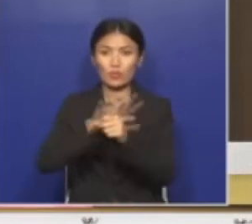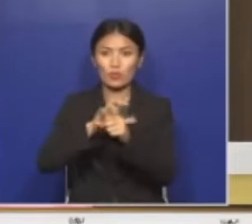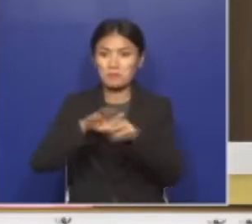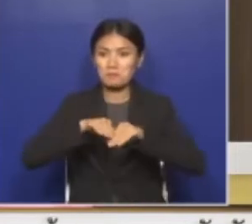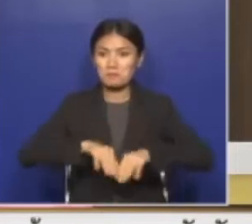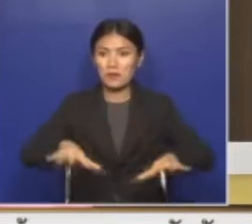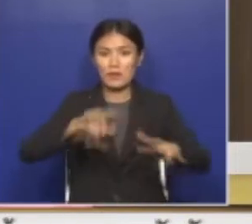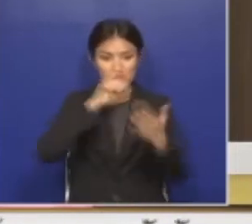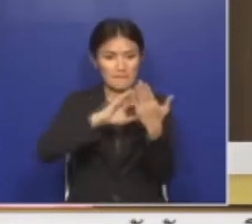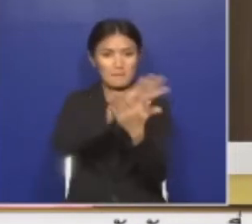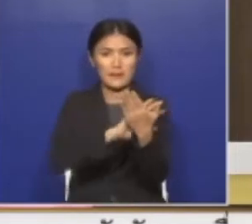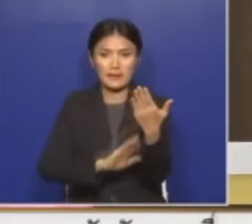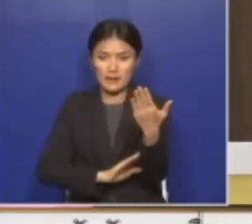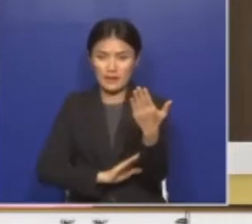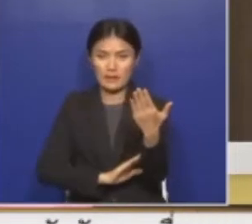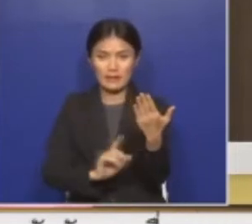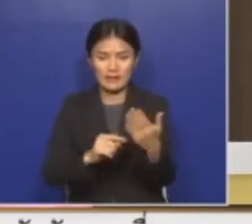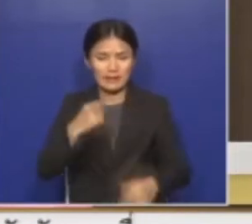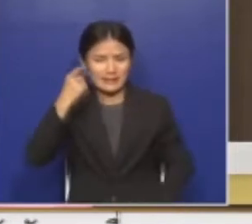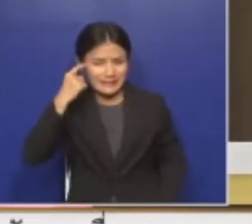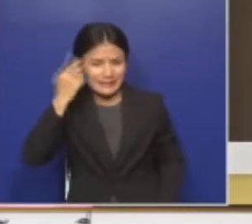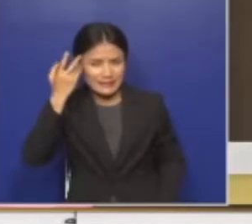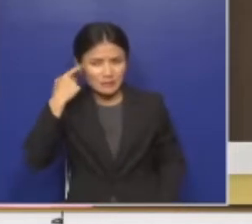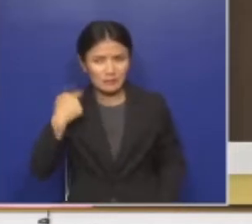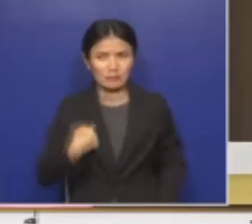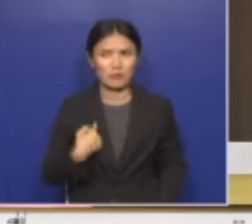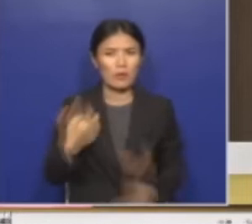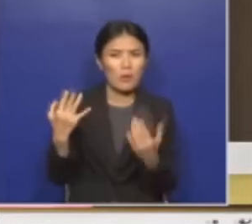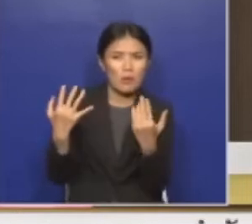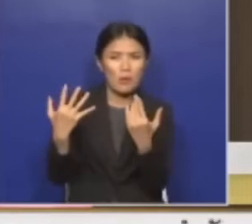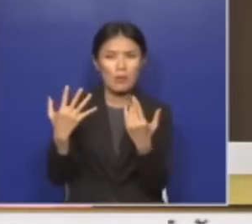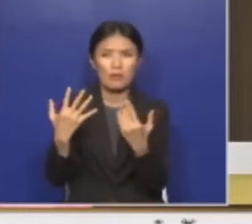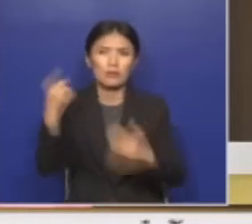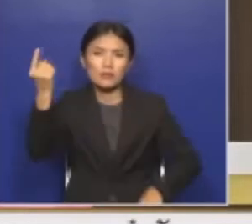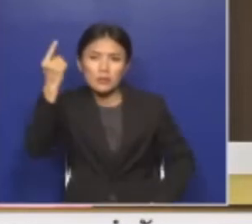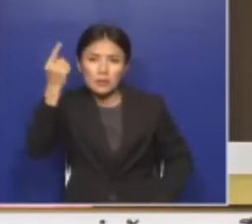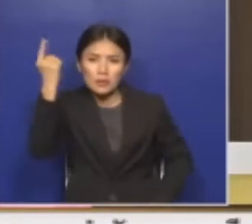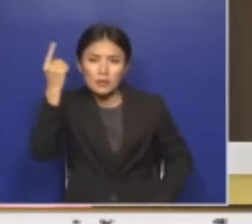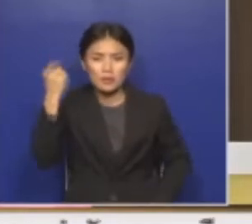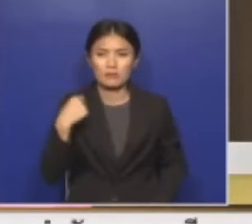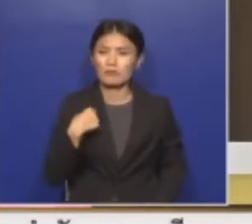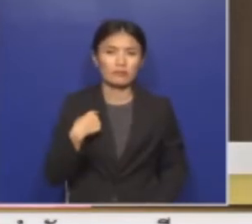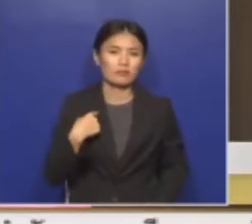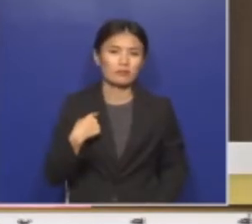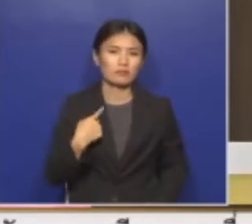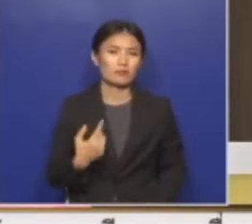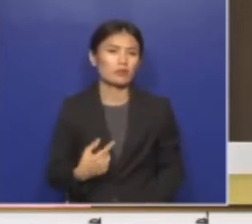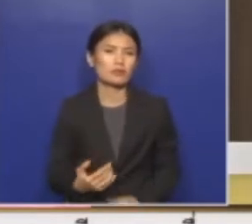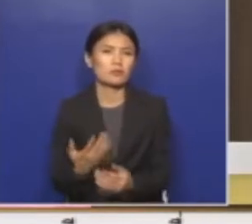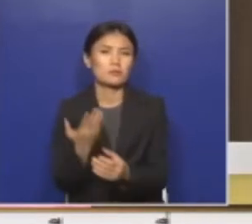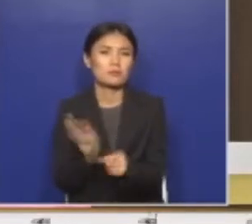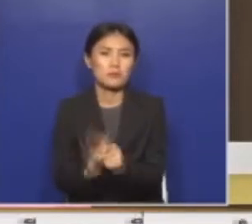ของประเทศไทยก็คือว่าเราจะพึ่งขออภับใจเหล่านี้ไม่ได้อีกแล้วการท่องเที่ยววันนี้